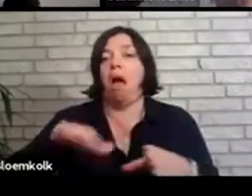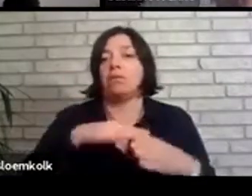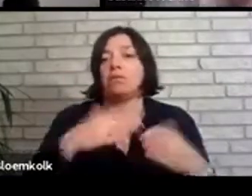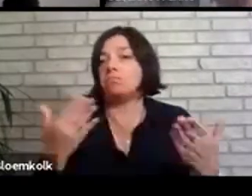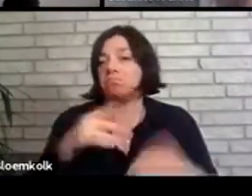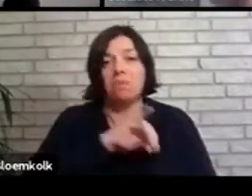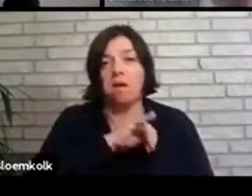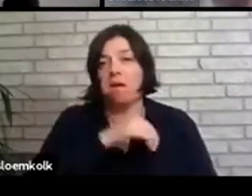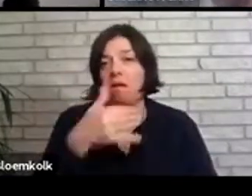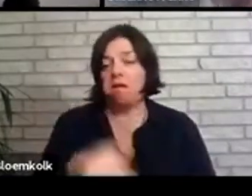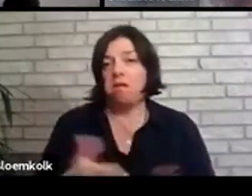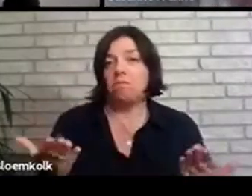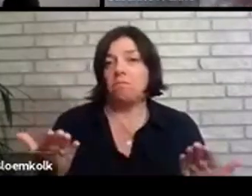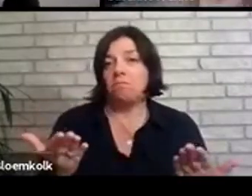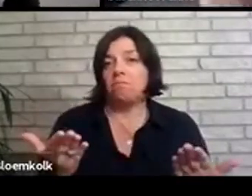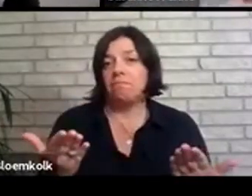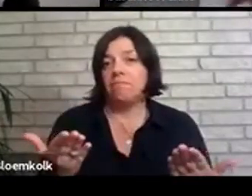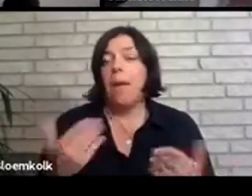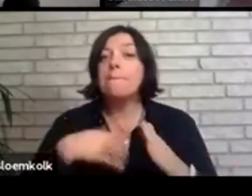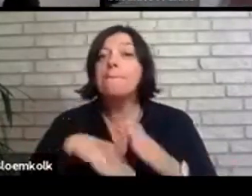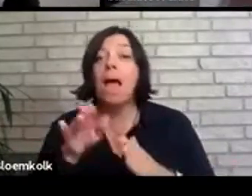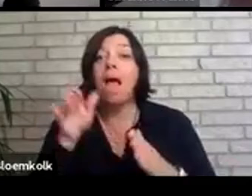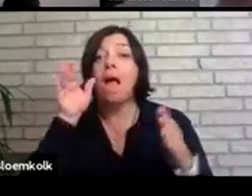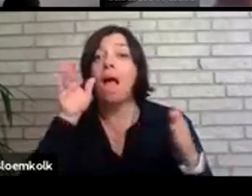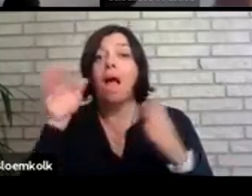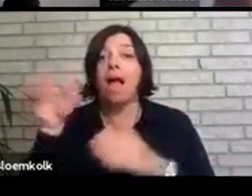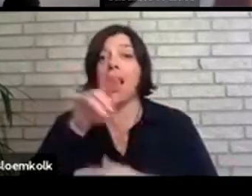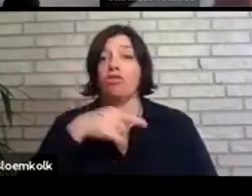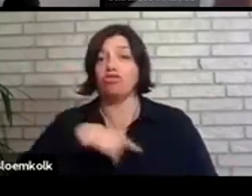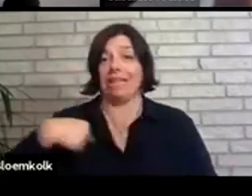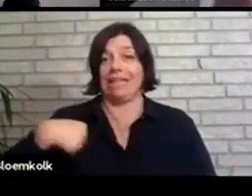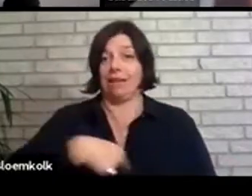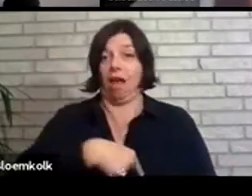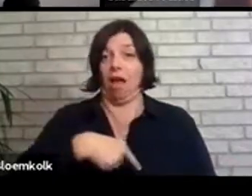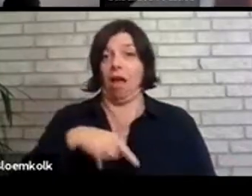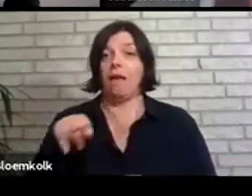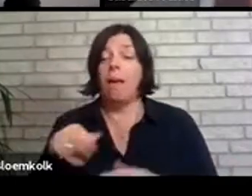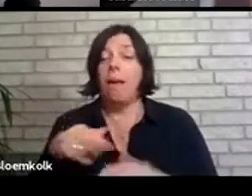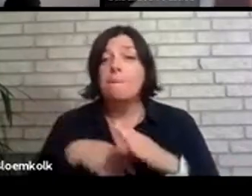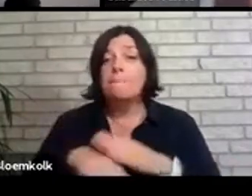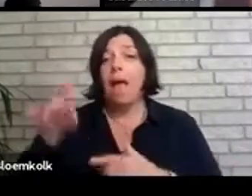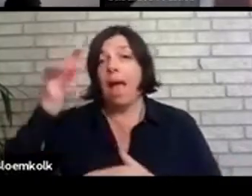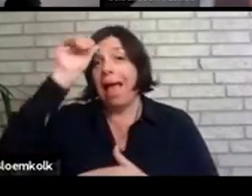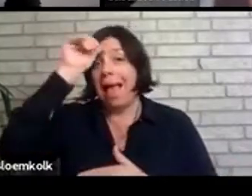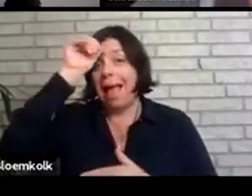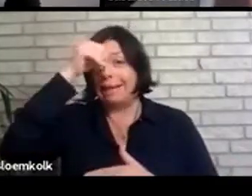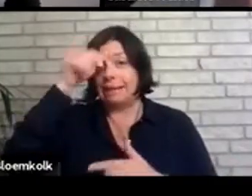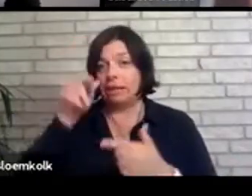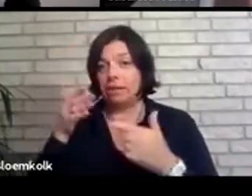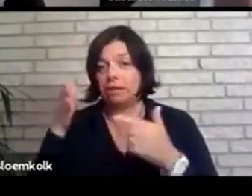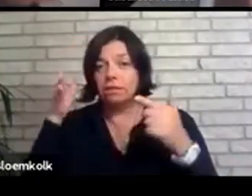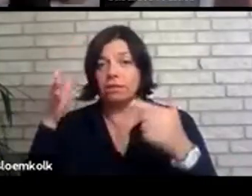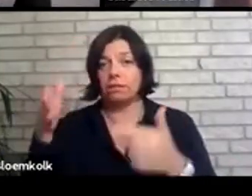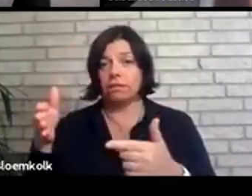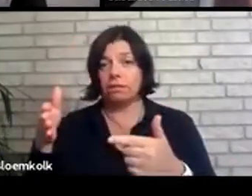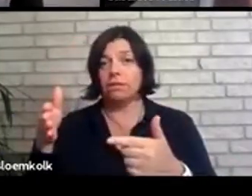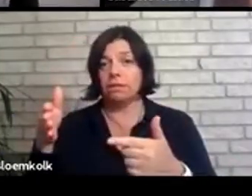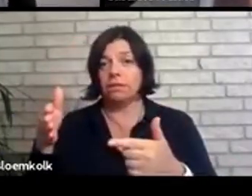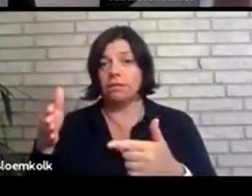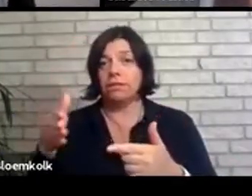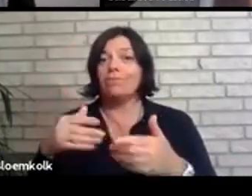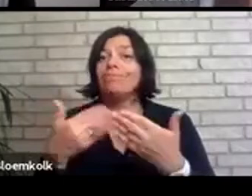sind, sondern mehr an China, an Indien, gerade auch, wo die Anteilseigner wie in China,